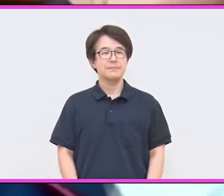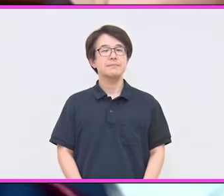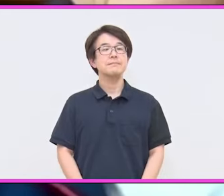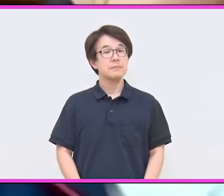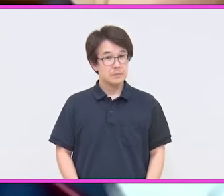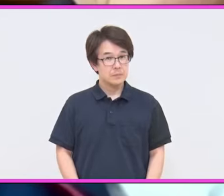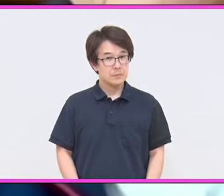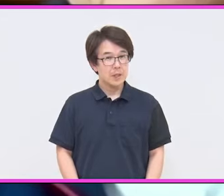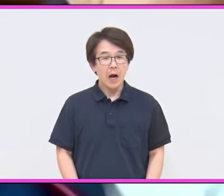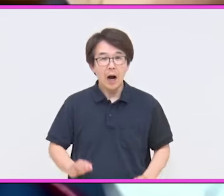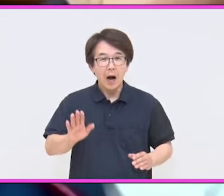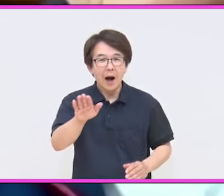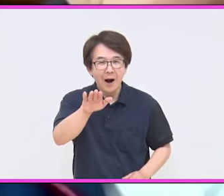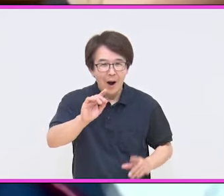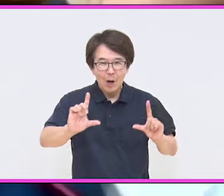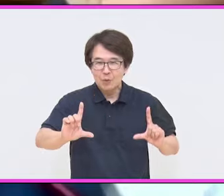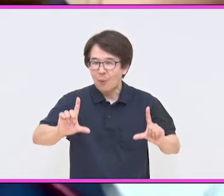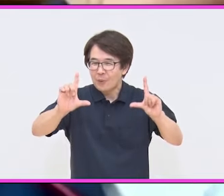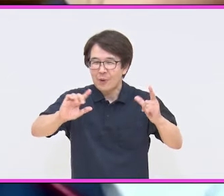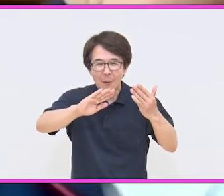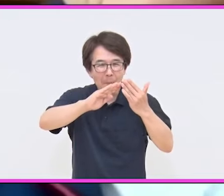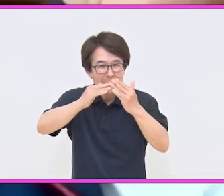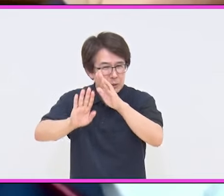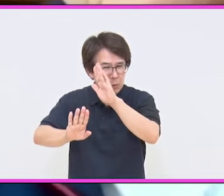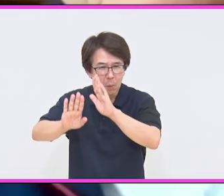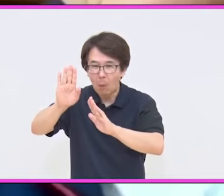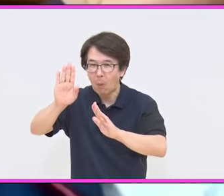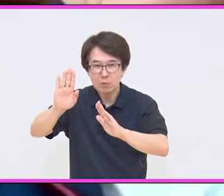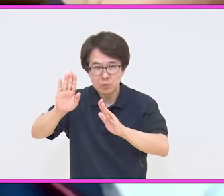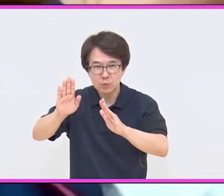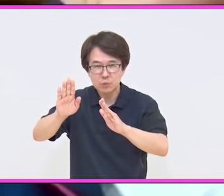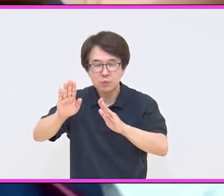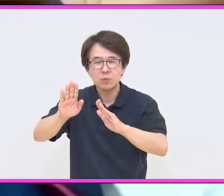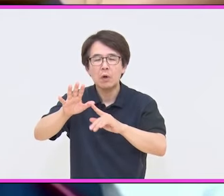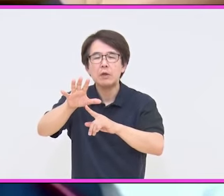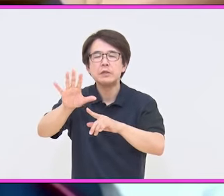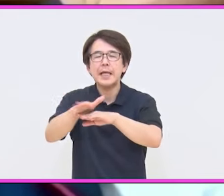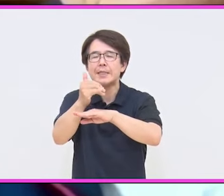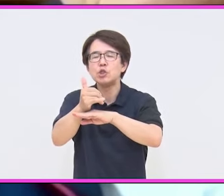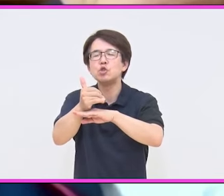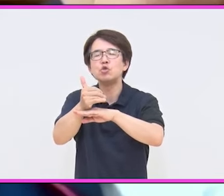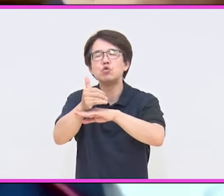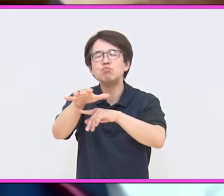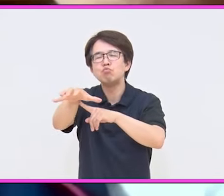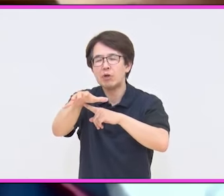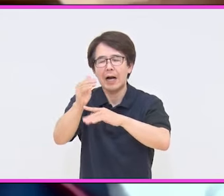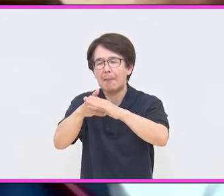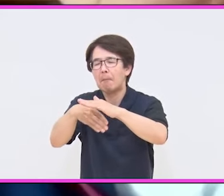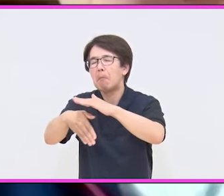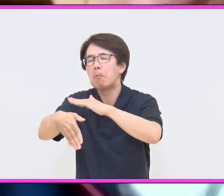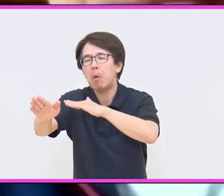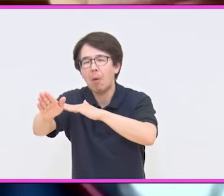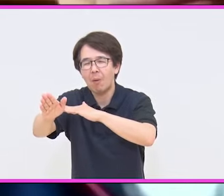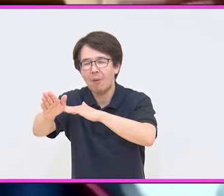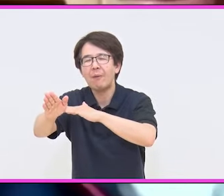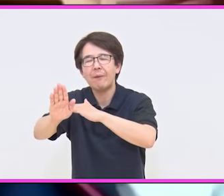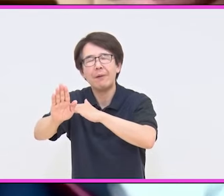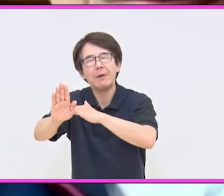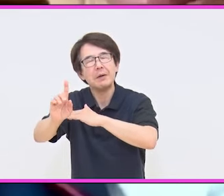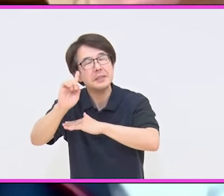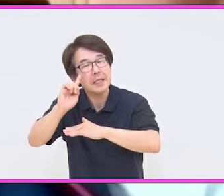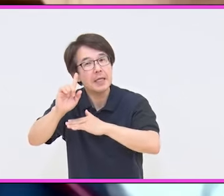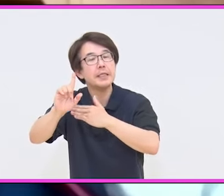ちなみに東京の街の様子ってどうですか？外出などされていたら当時のどうでしょう、街のバリアフリーがどうだったかとか、